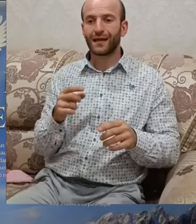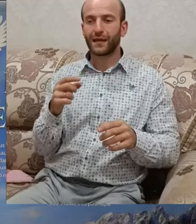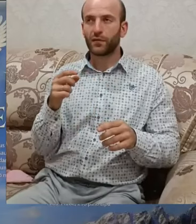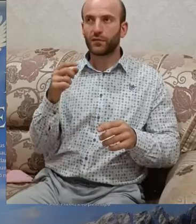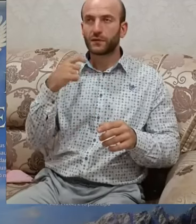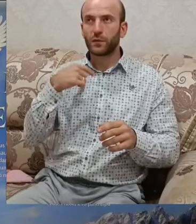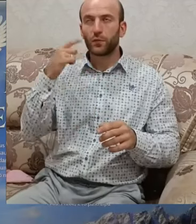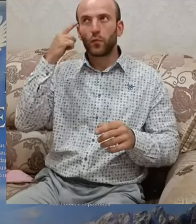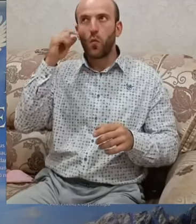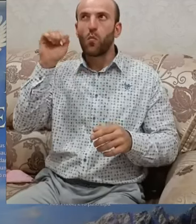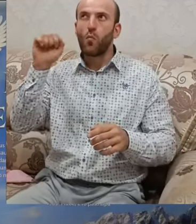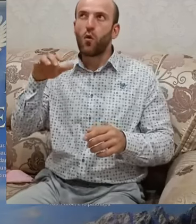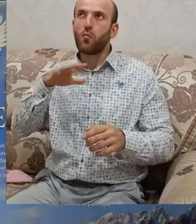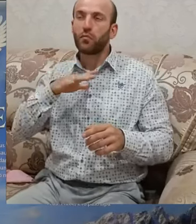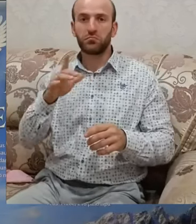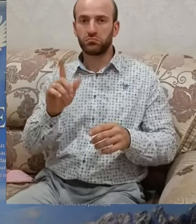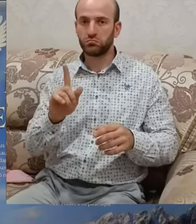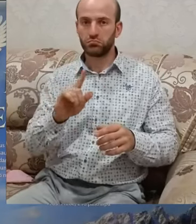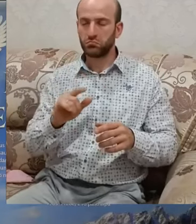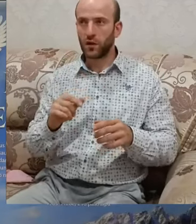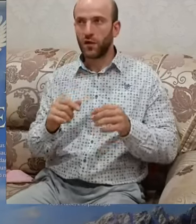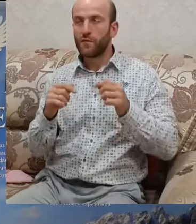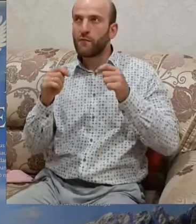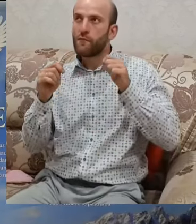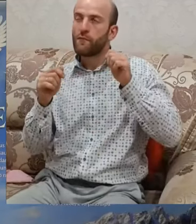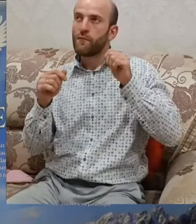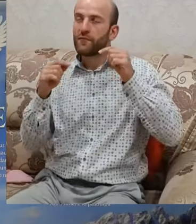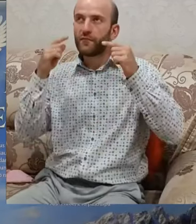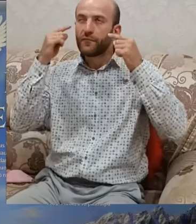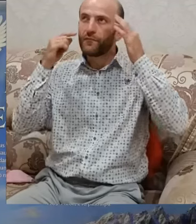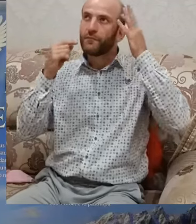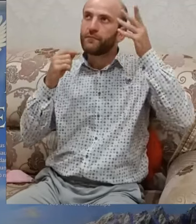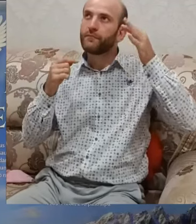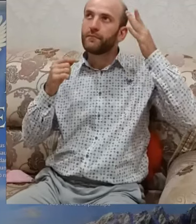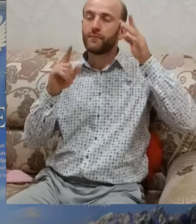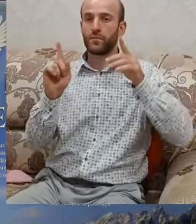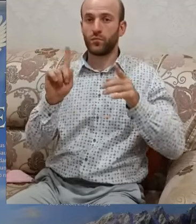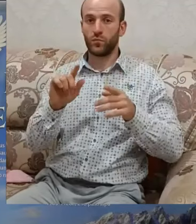догадками. Не иллюзиомис. Не иллюзиями. Бет жодю. Но словом.